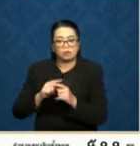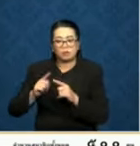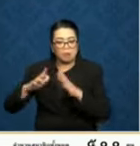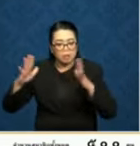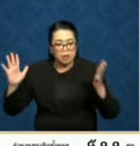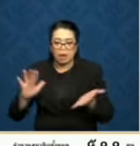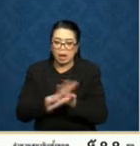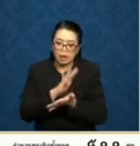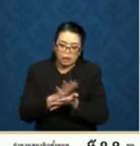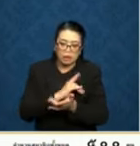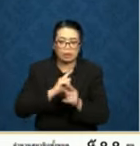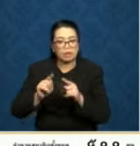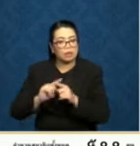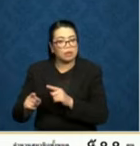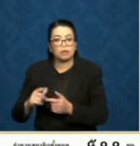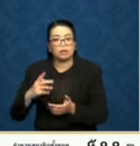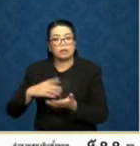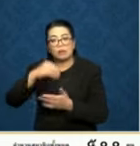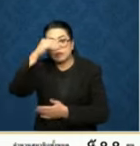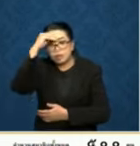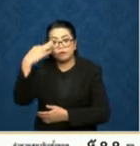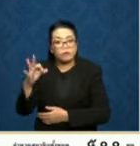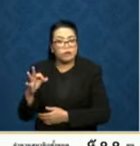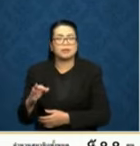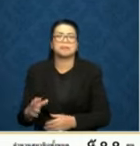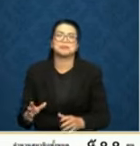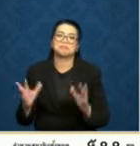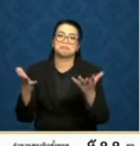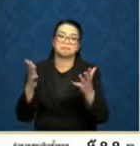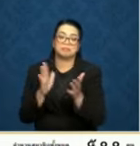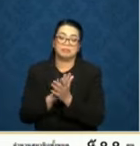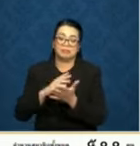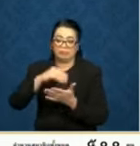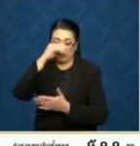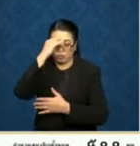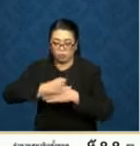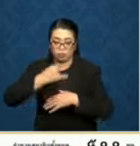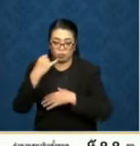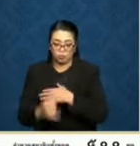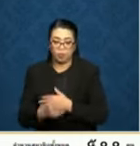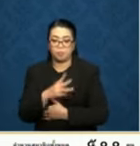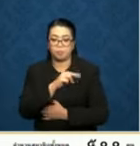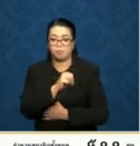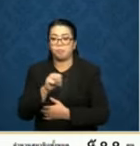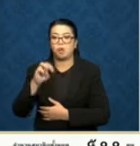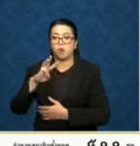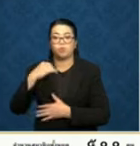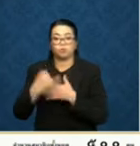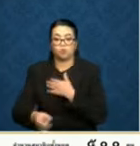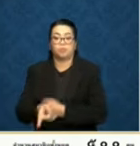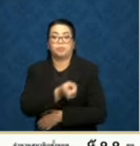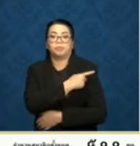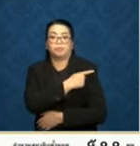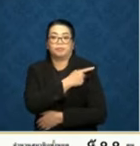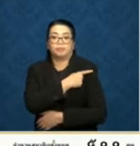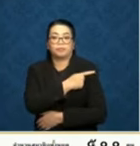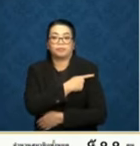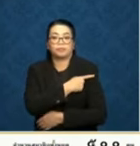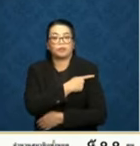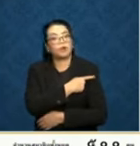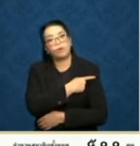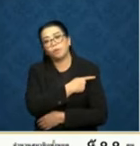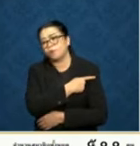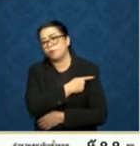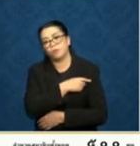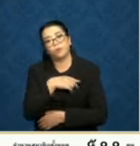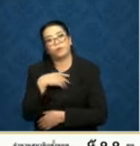วนนี้เรีนฟีมัไมมจริงยิเรีนสูงขนไปจบมัยม และจะไปต่อในระดับฉันอุดมศึกษาไปต่อม